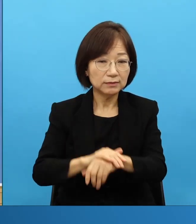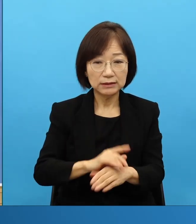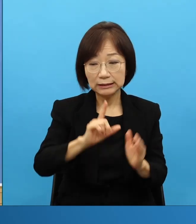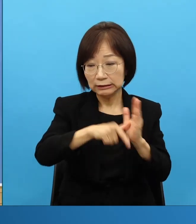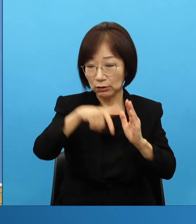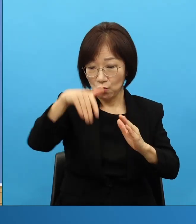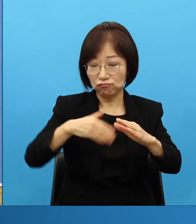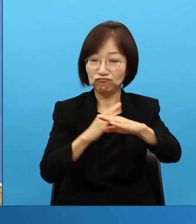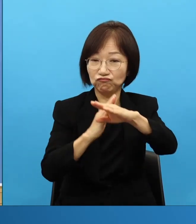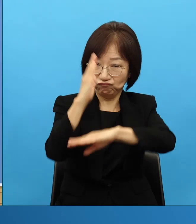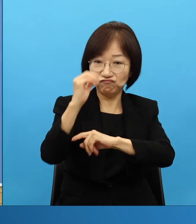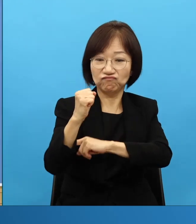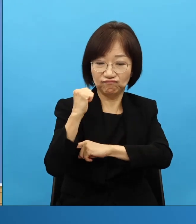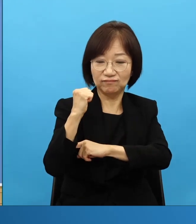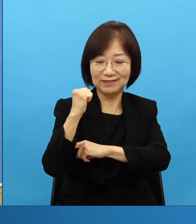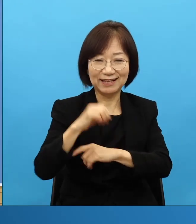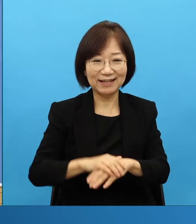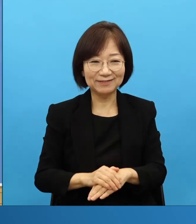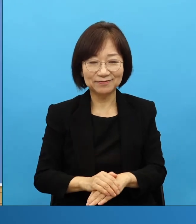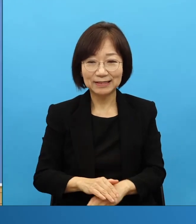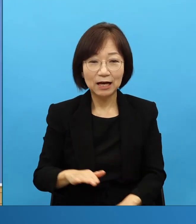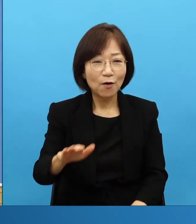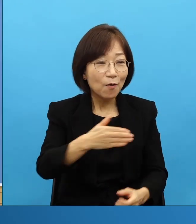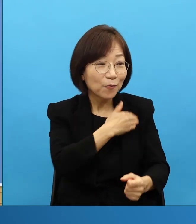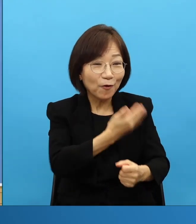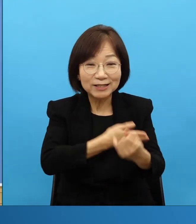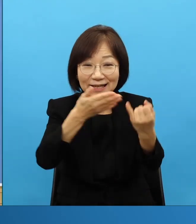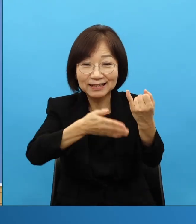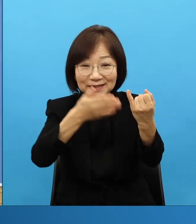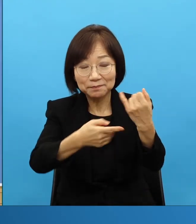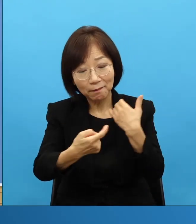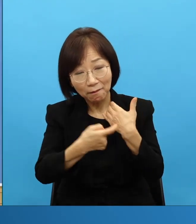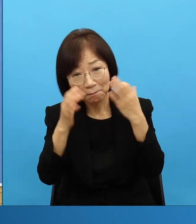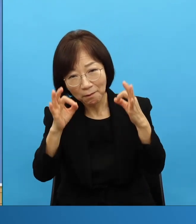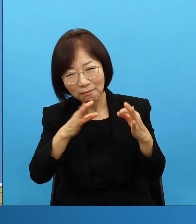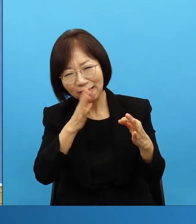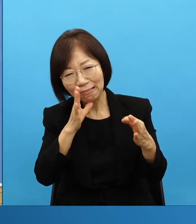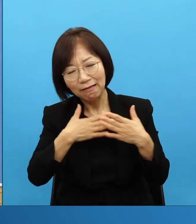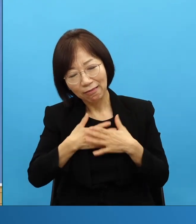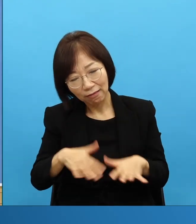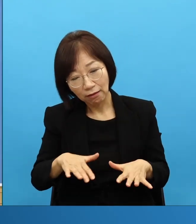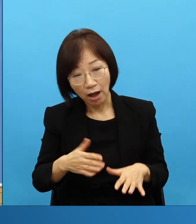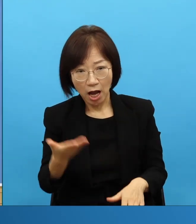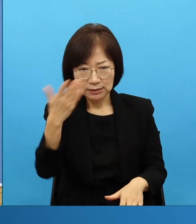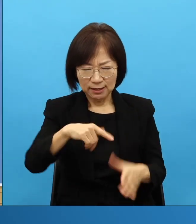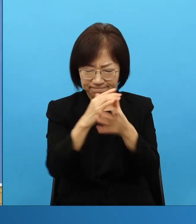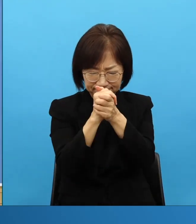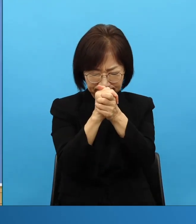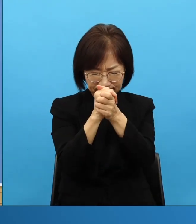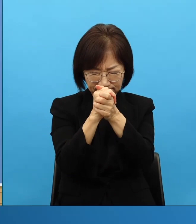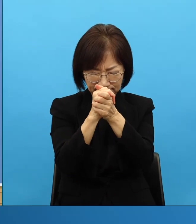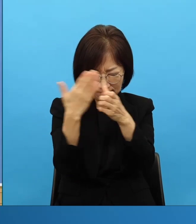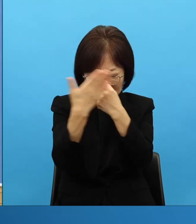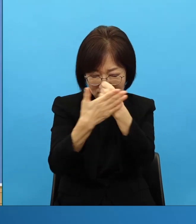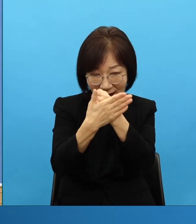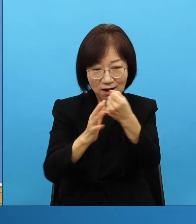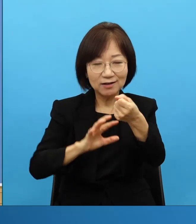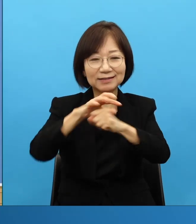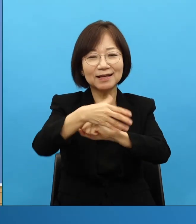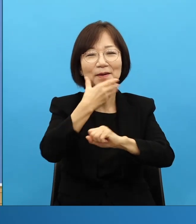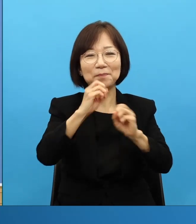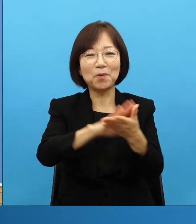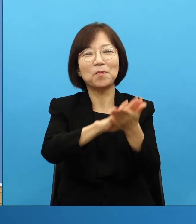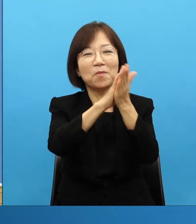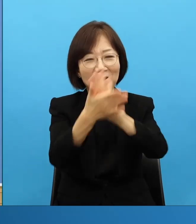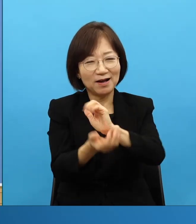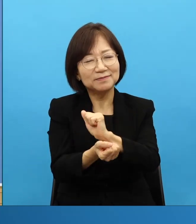아무 힘이 없어 보이는 우리 근사님들의 기도가요. 세계 복음화 문제. And the small, weak prayer of our senior deaconesses, that is connected to